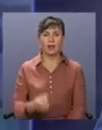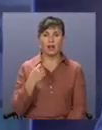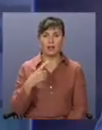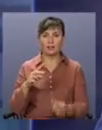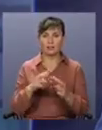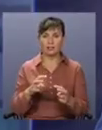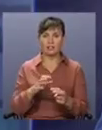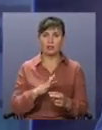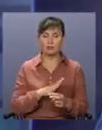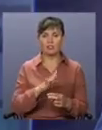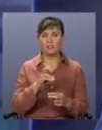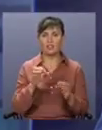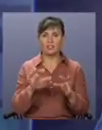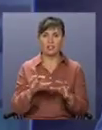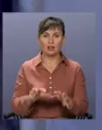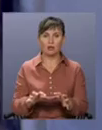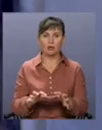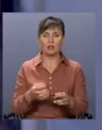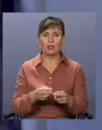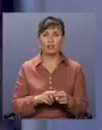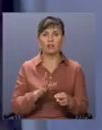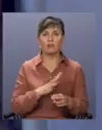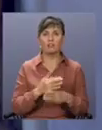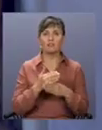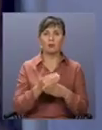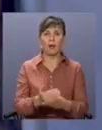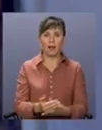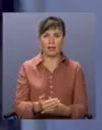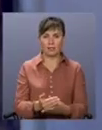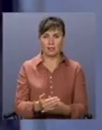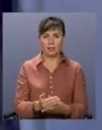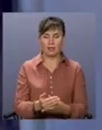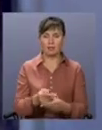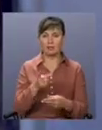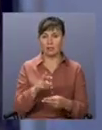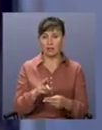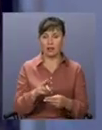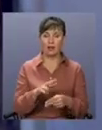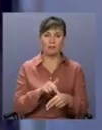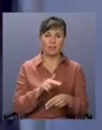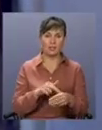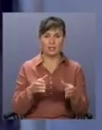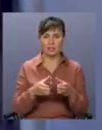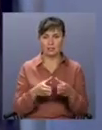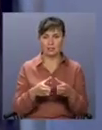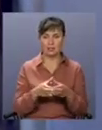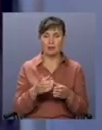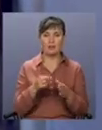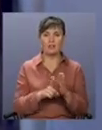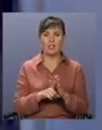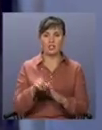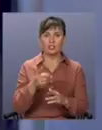были вне закона? Алкотестеры, как таковые, это был вспомогательный инструмент для инспектора дорожно-постовой службы. Первоначально